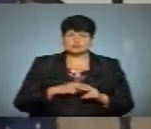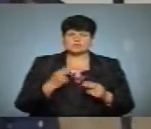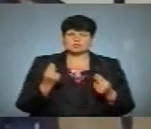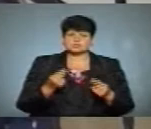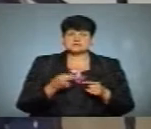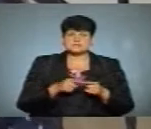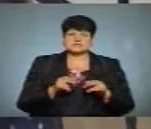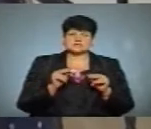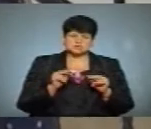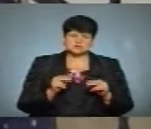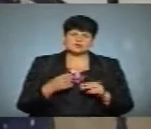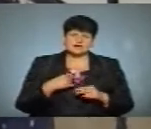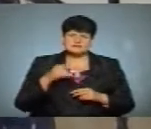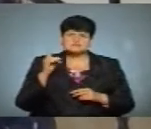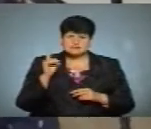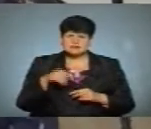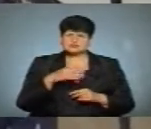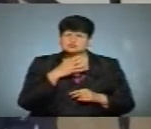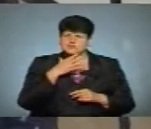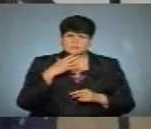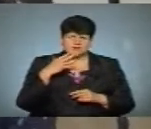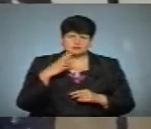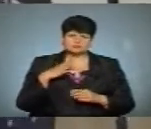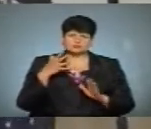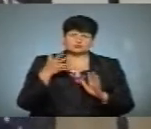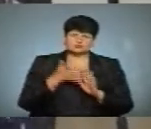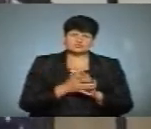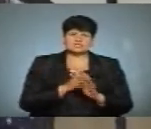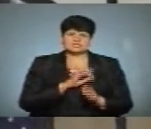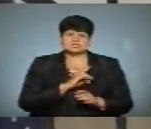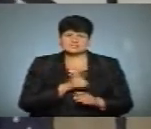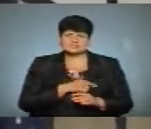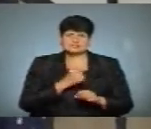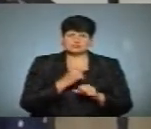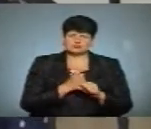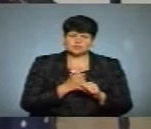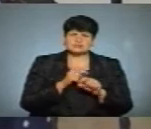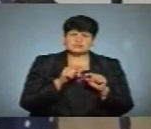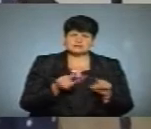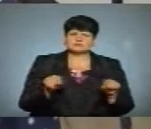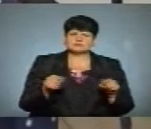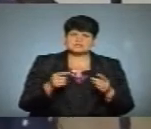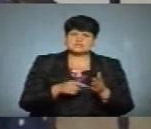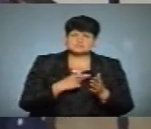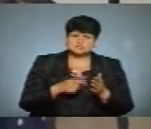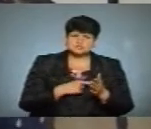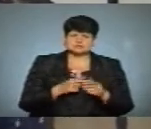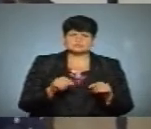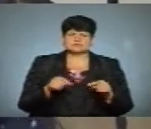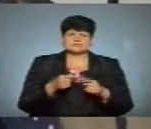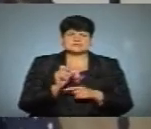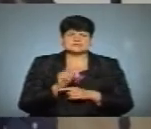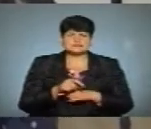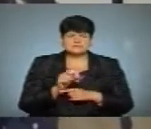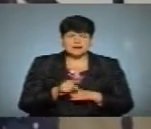справедливо, хоча я знаю, що багато було потрачено і сил, і роботи на те, щоб створити зошити, на те, щоб створити